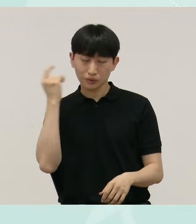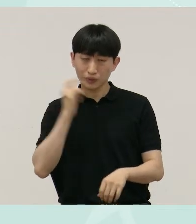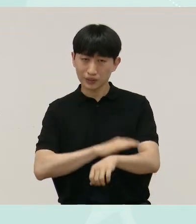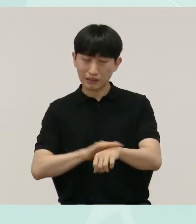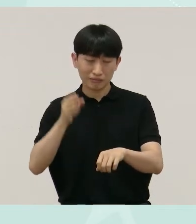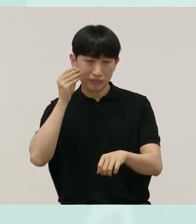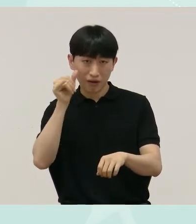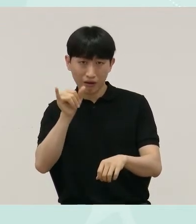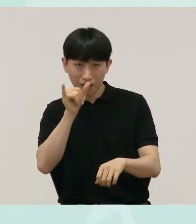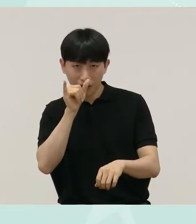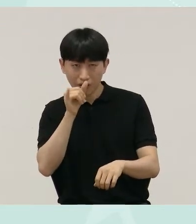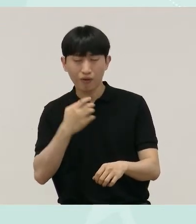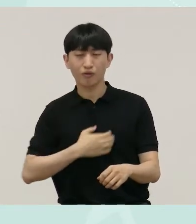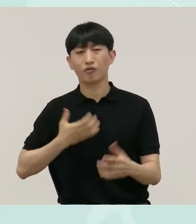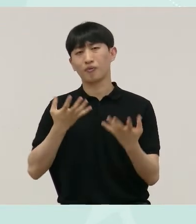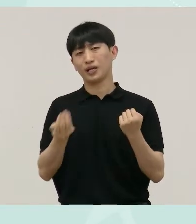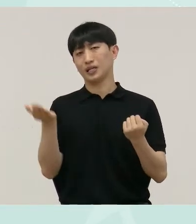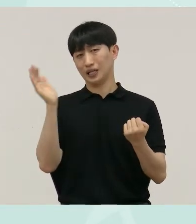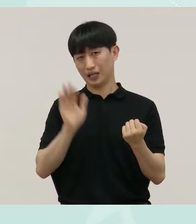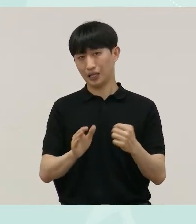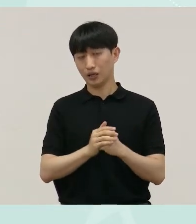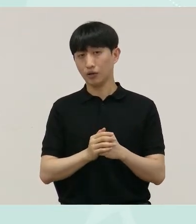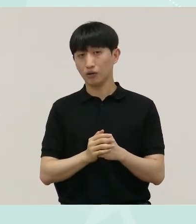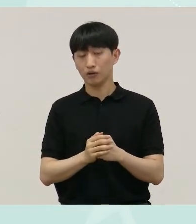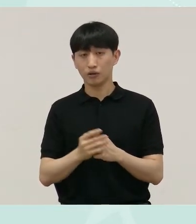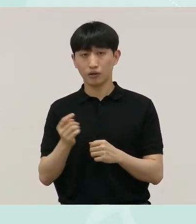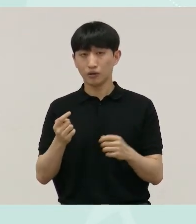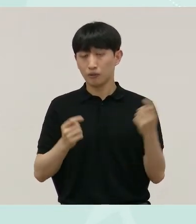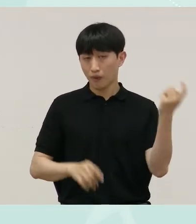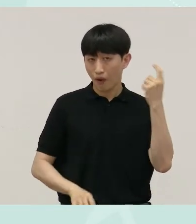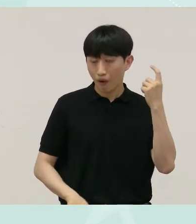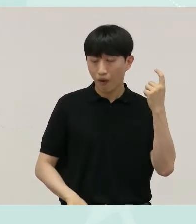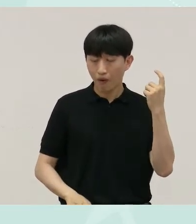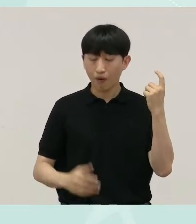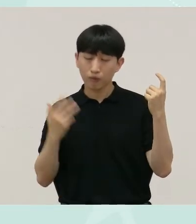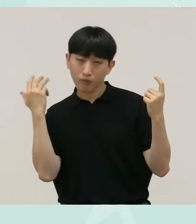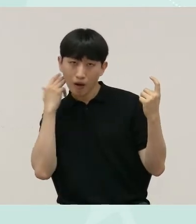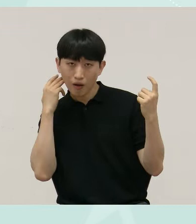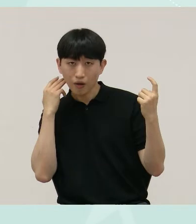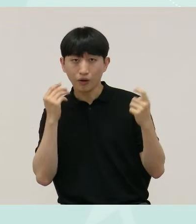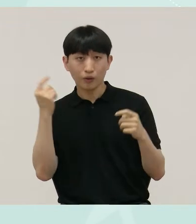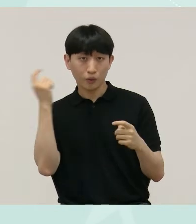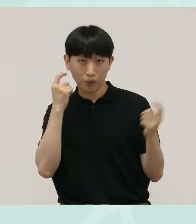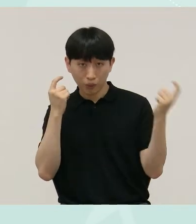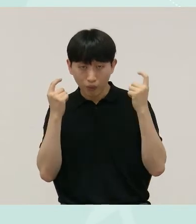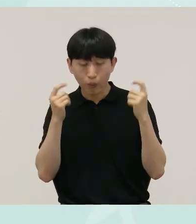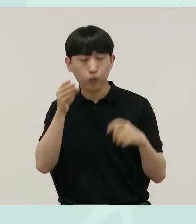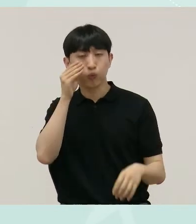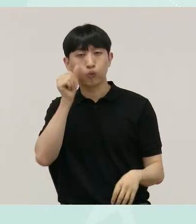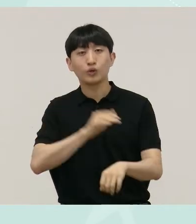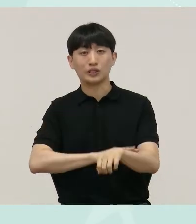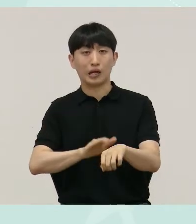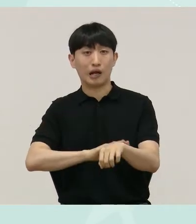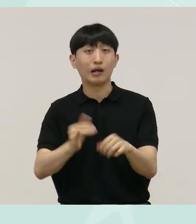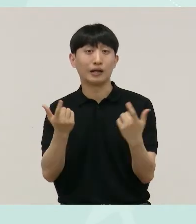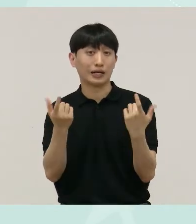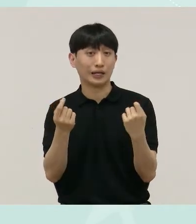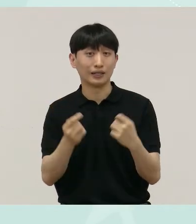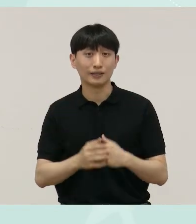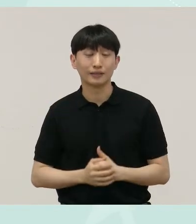효과와 더불어서 어음의 향상도 도움이 되는 경우가 많이 있는 것으로 알려지고 있습니다. 다만